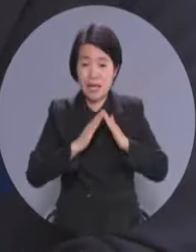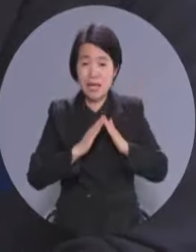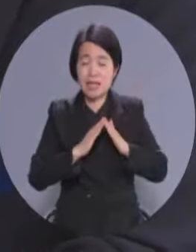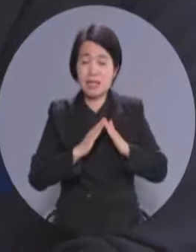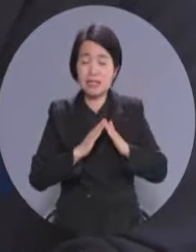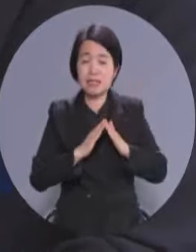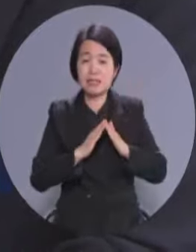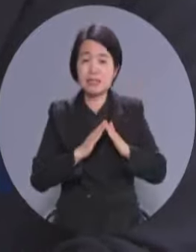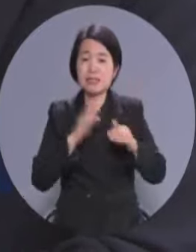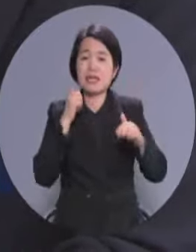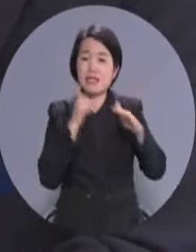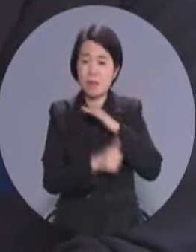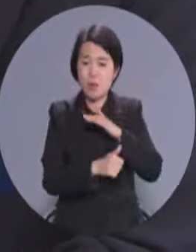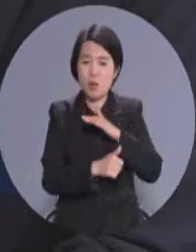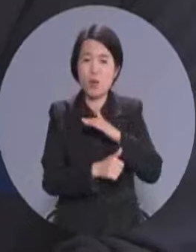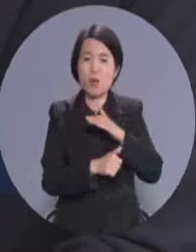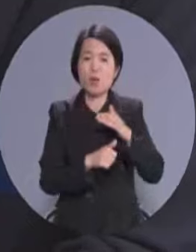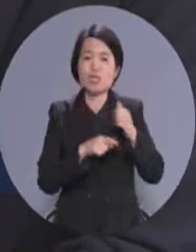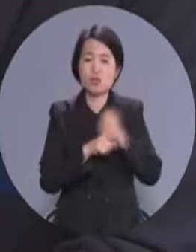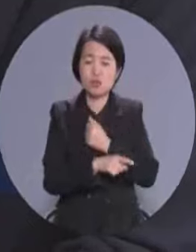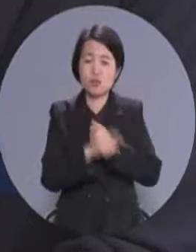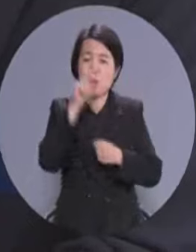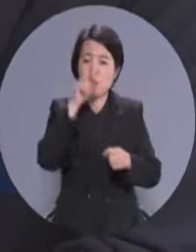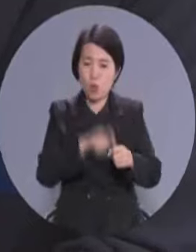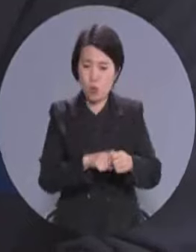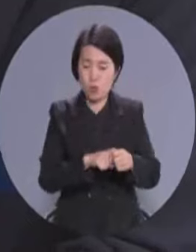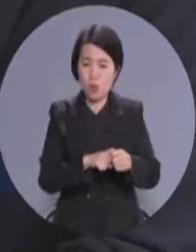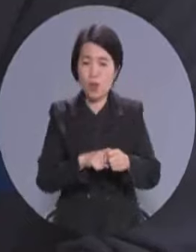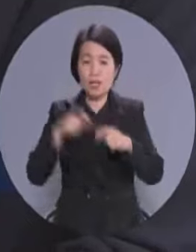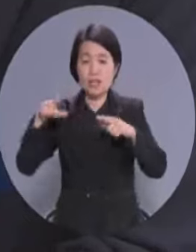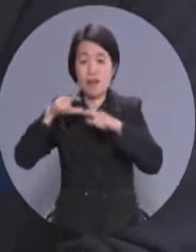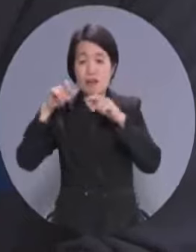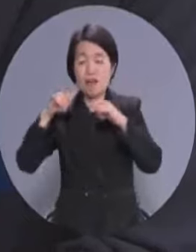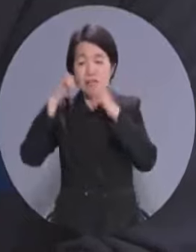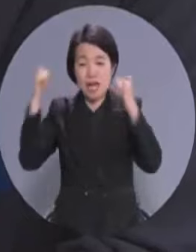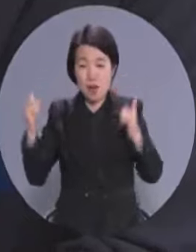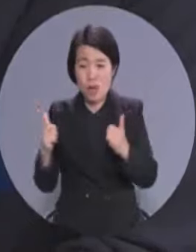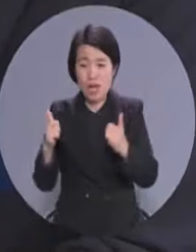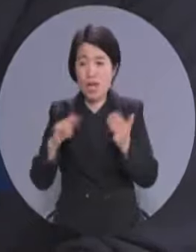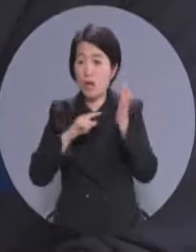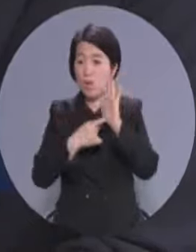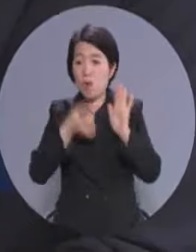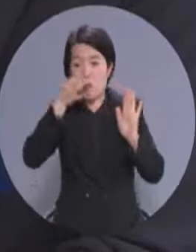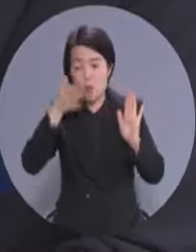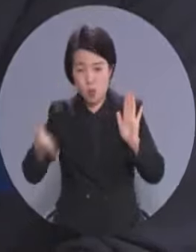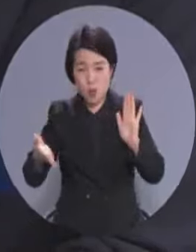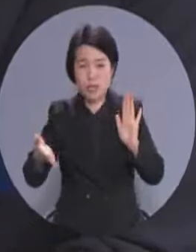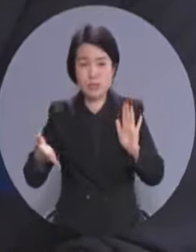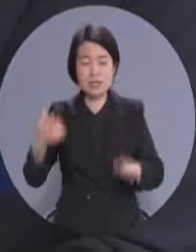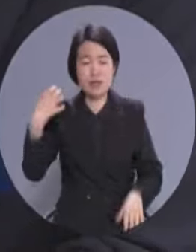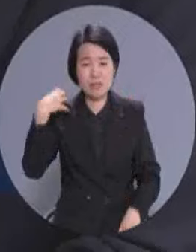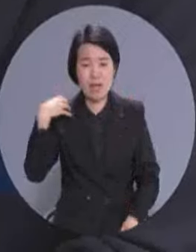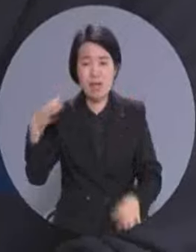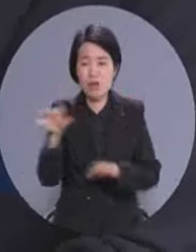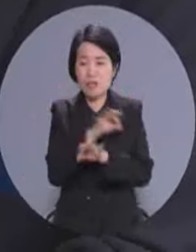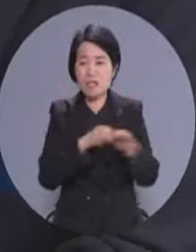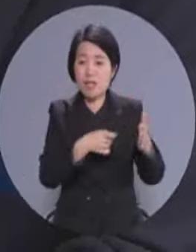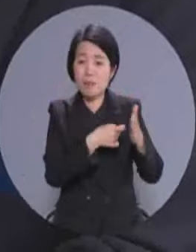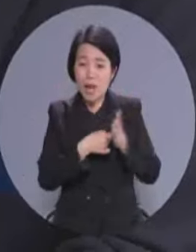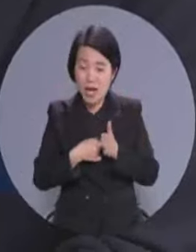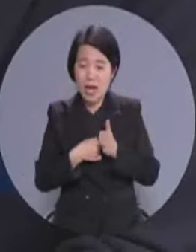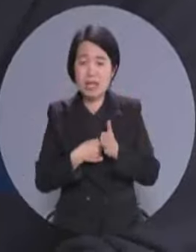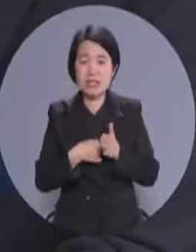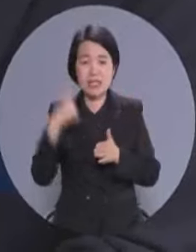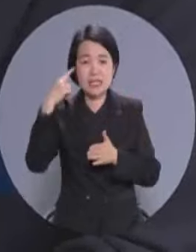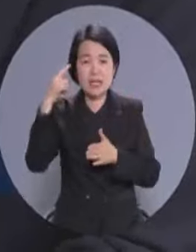목표를 확장시켜서 지역사회에 보답할 수 있는 어떻게 보면은 기능적으로나 경제적으로나 뭐